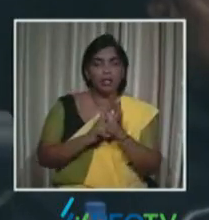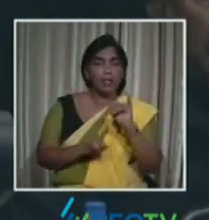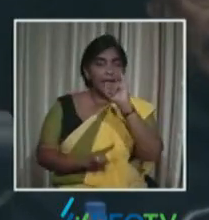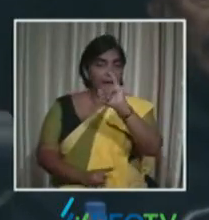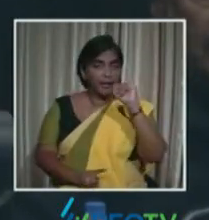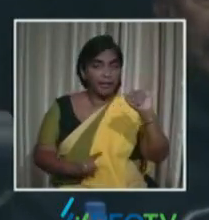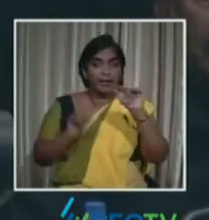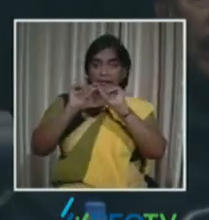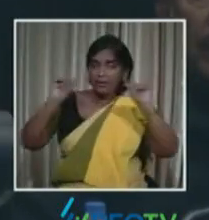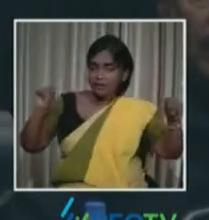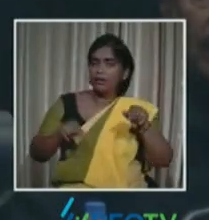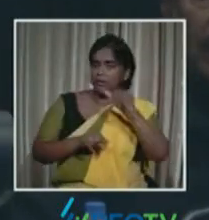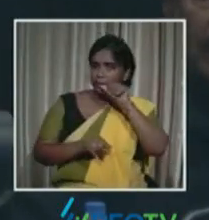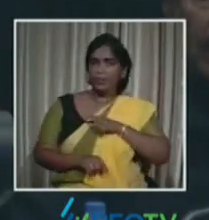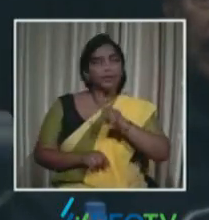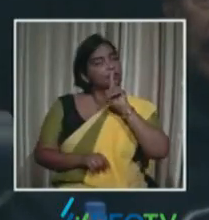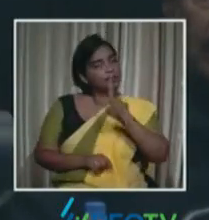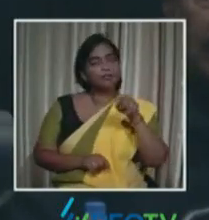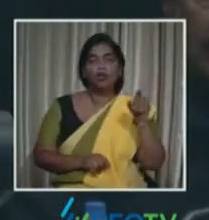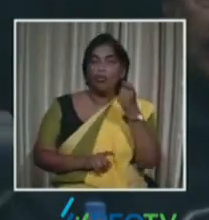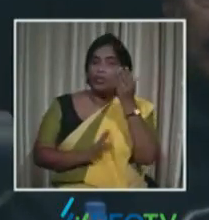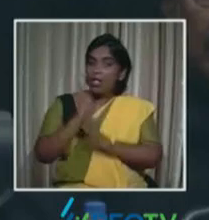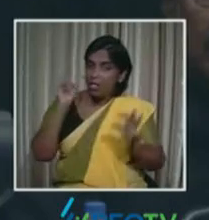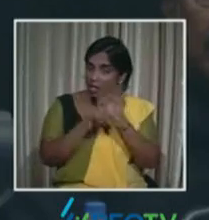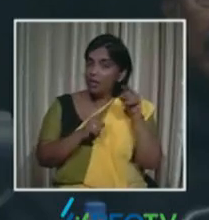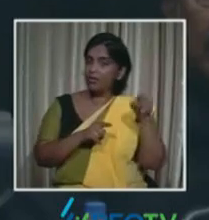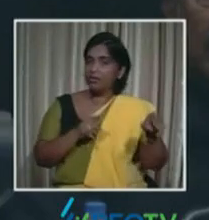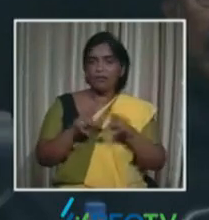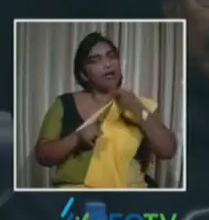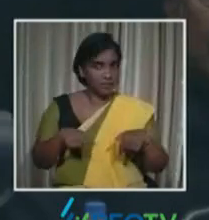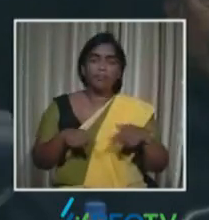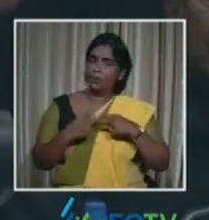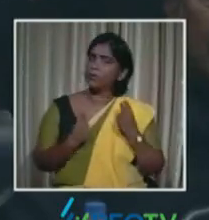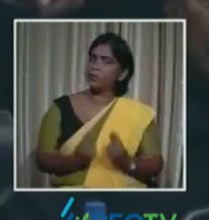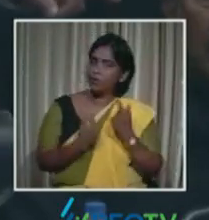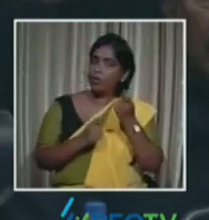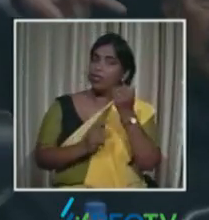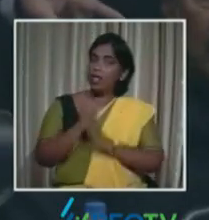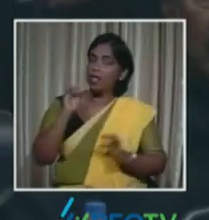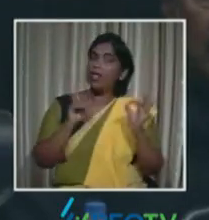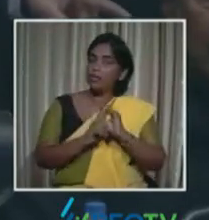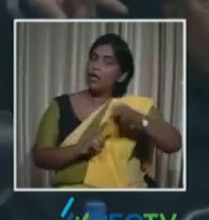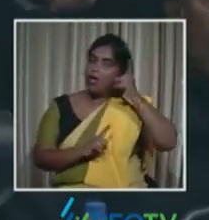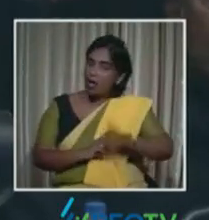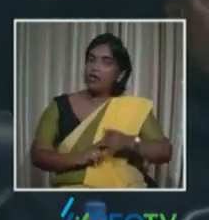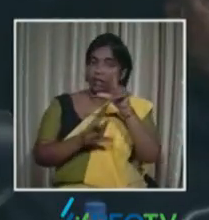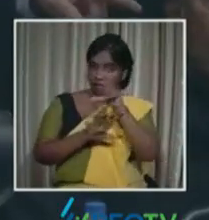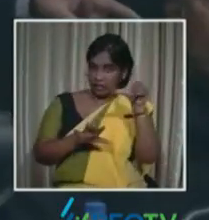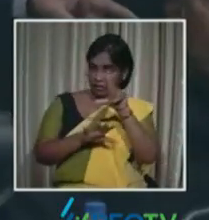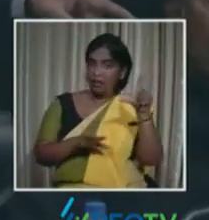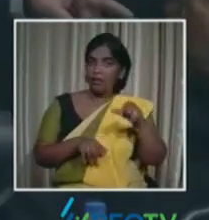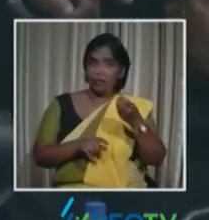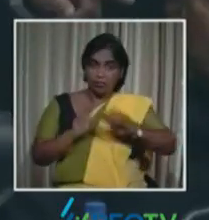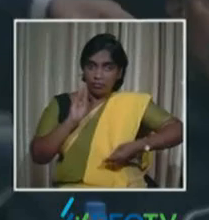වෙනි වගන්තියේ ඉතාමත්ම පැහැදිලිව තියෙනවා මුදල් ඇමතිවරයාගේ අනුමැතිය අවශ්‍යයි කියලා මුදල් ඇමතිවරයාගේ අනුමැතිය 17 වෙනිදා මේ මිල